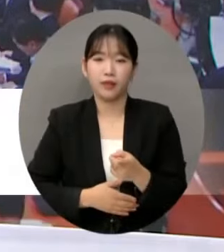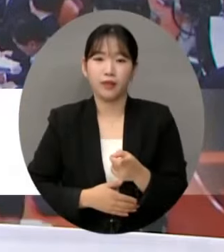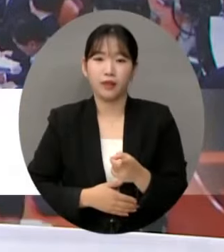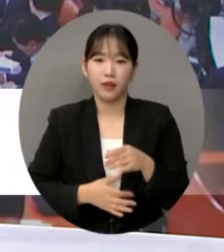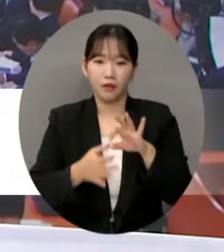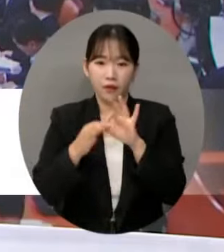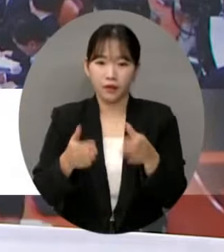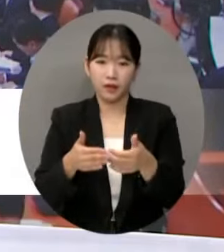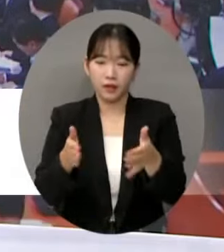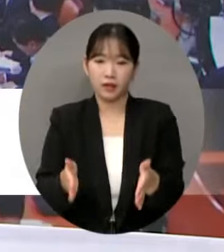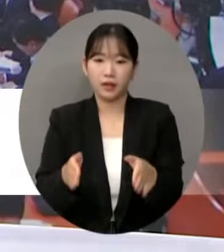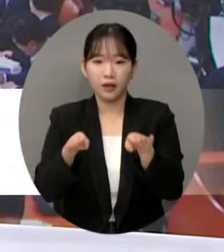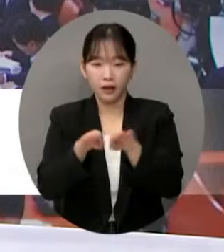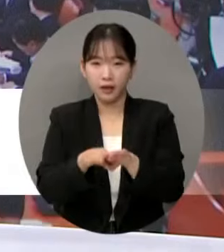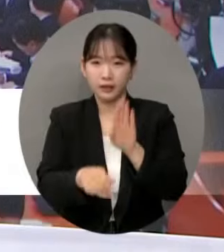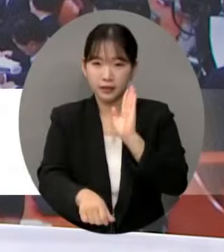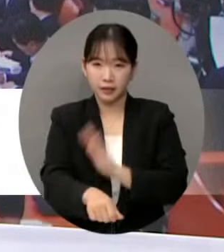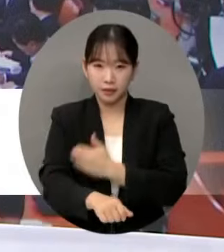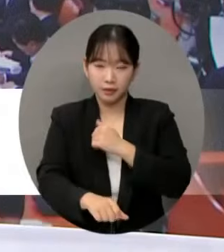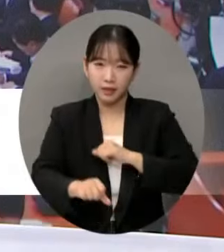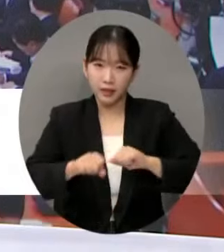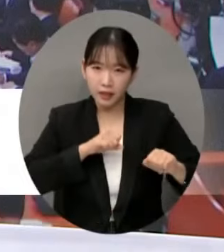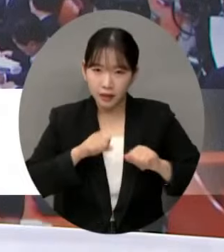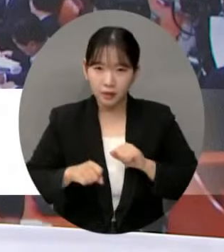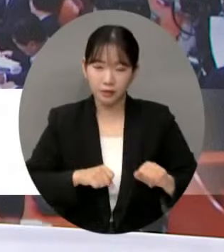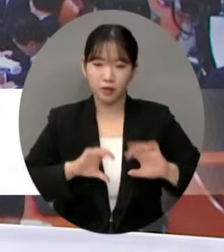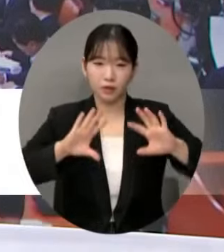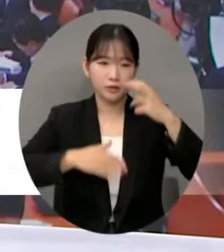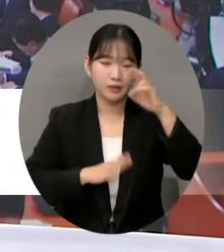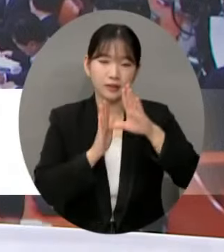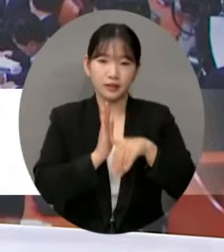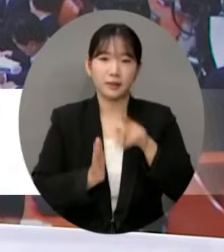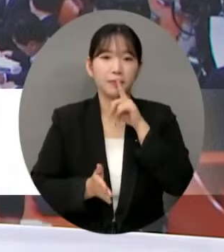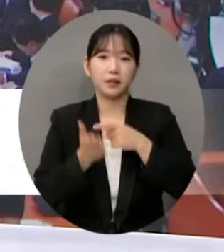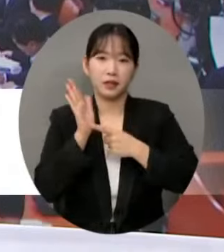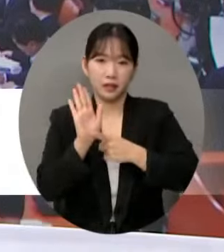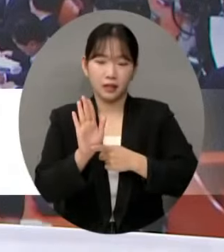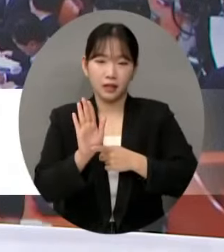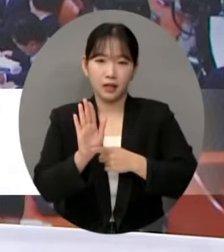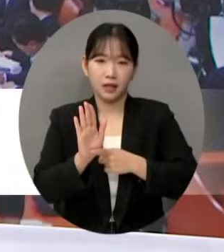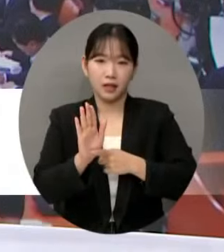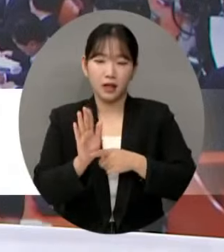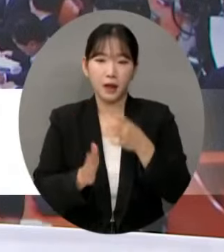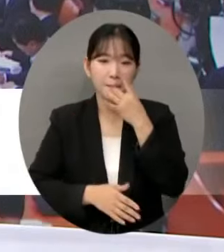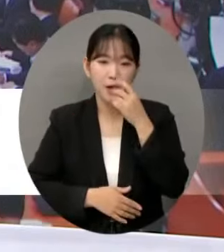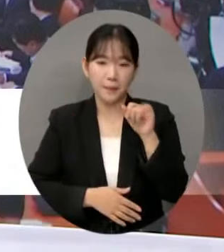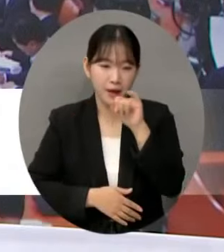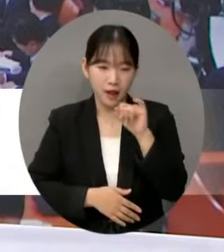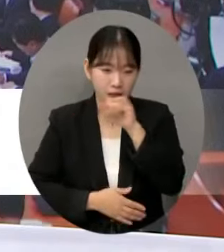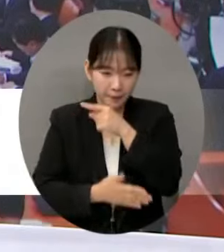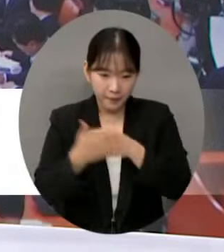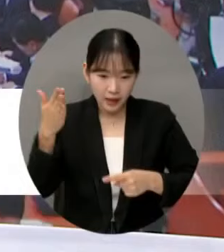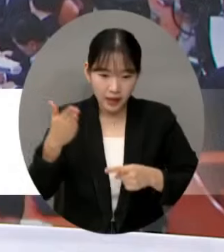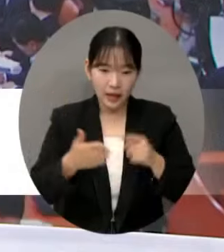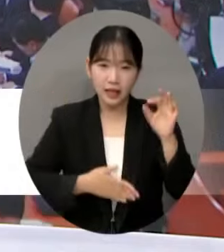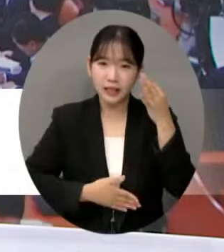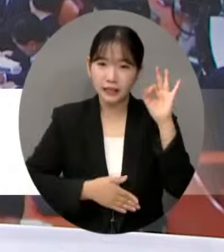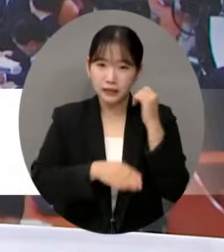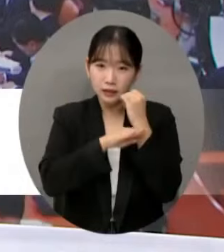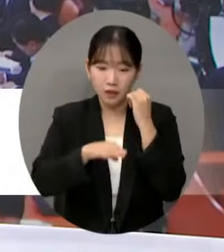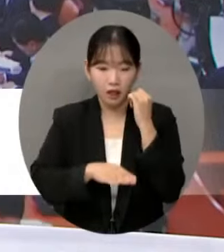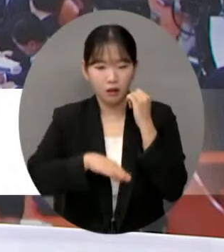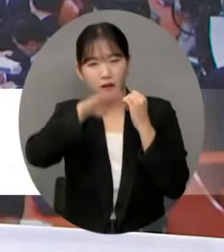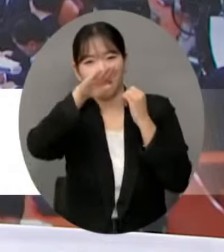기관의 부실한 대응이 국감장 도마 위에도 올랐습니다 벼멸구 피해와 관련한 재인정 기준이 지나치게